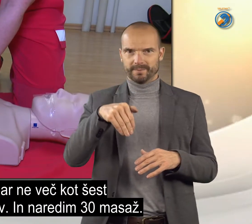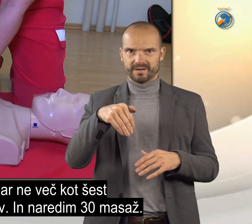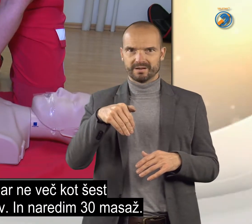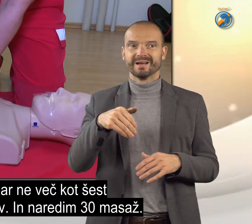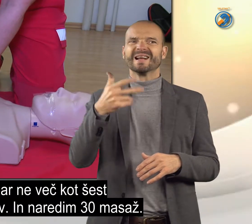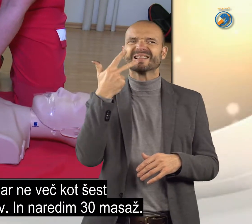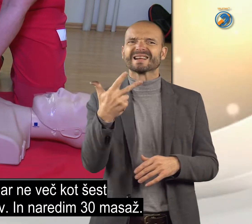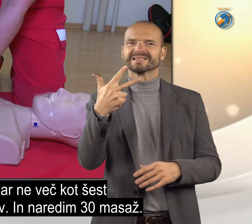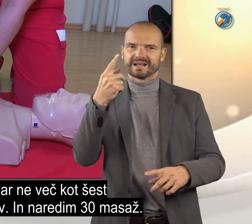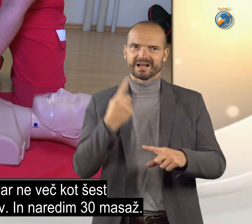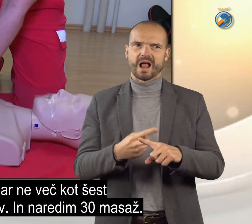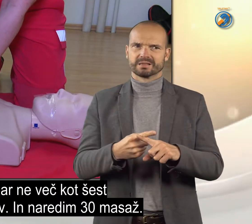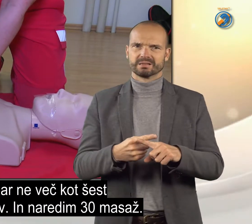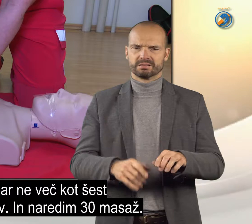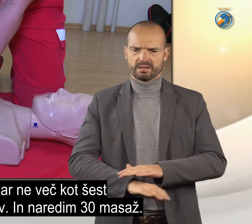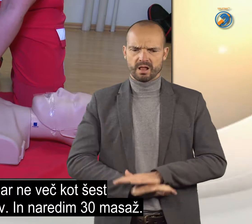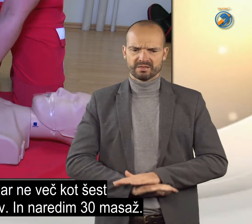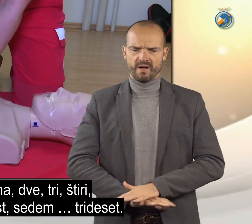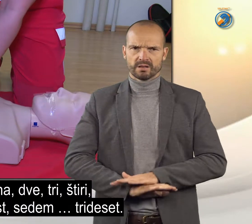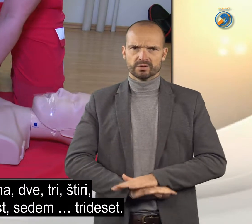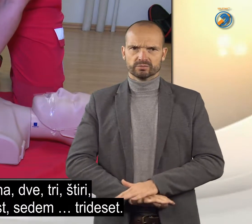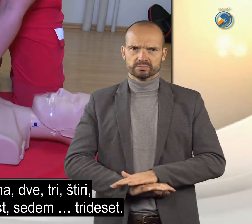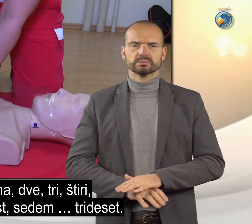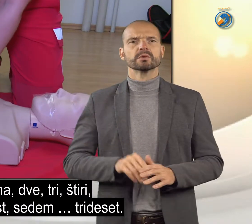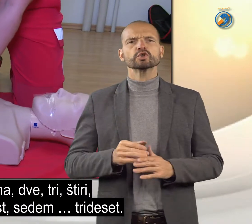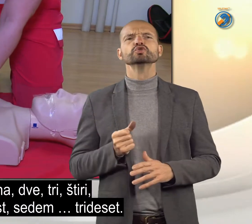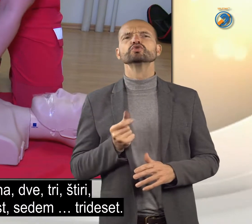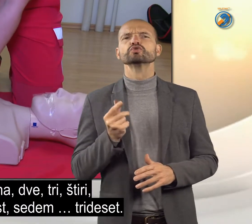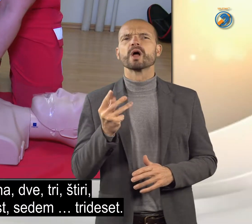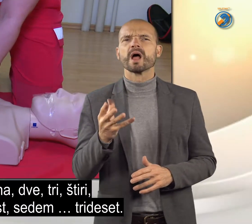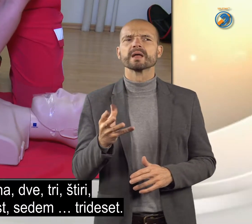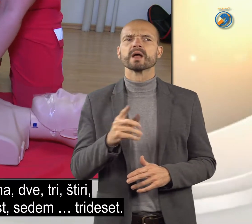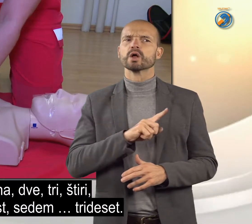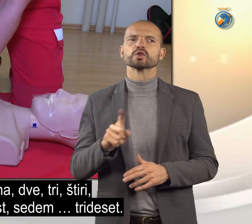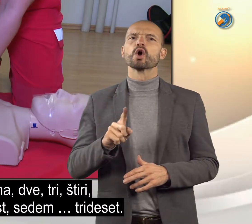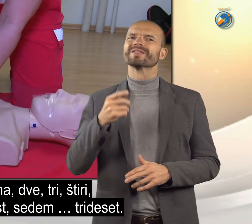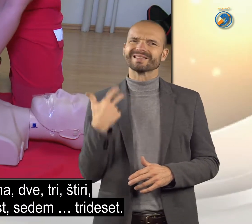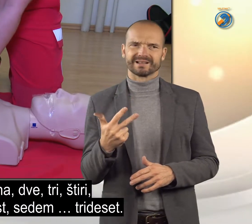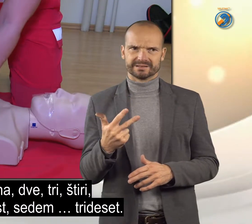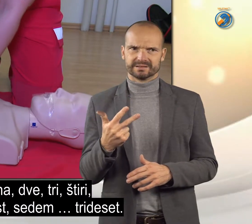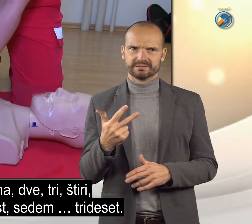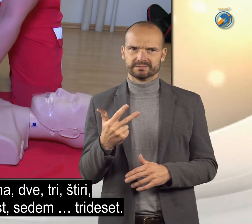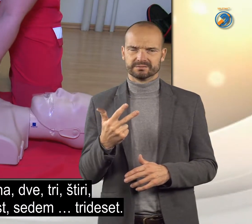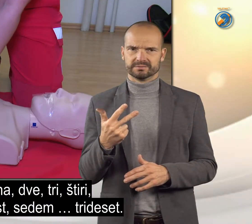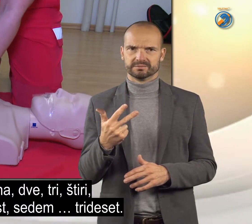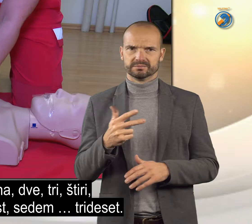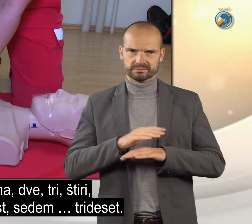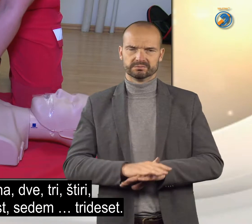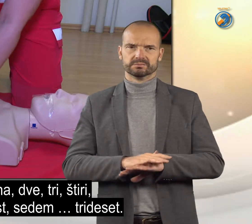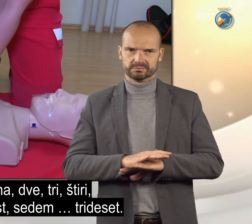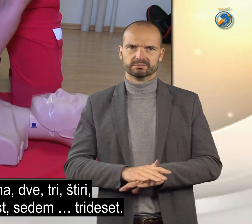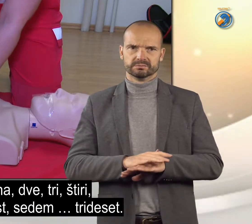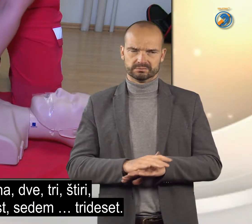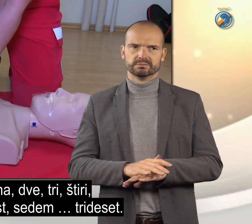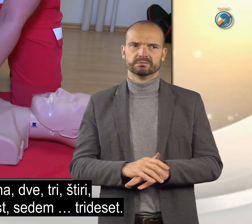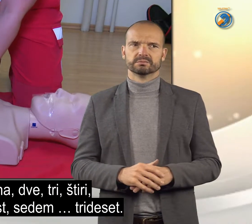cm. In naredim 30 masaž. 1, 2, 3, 4, 5, 6, 7, 8, 9,